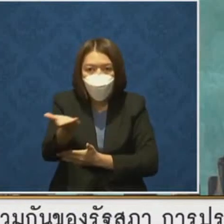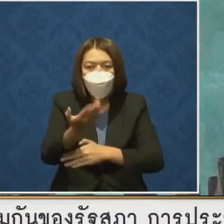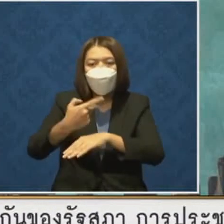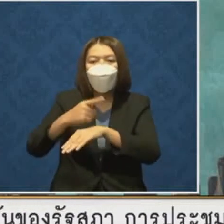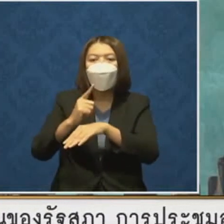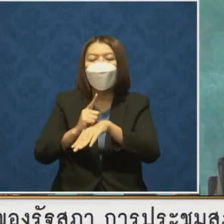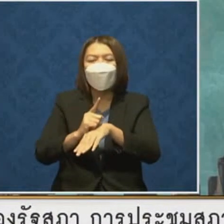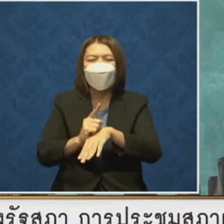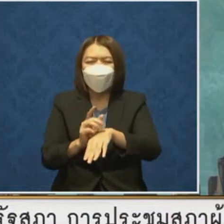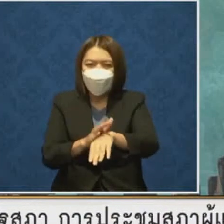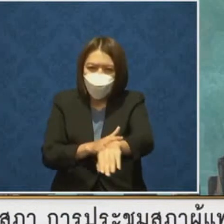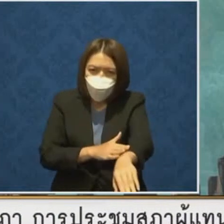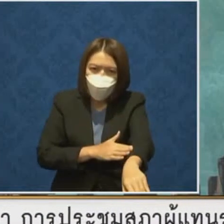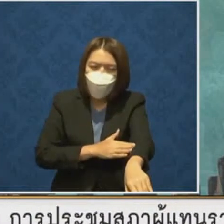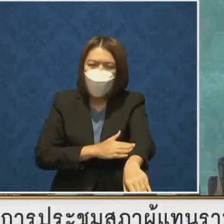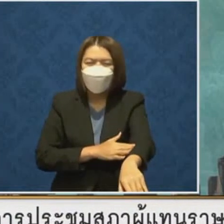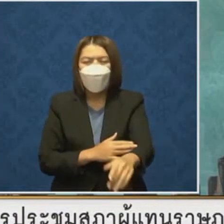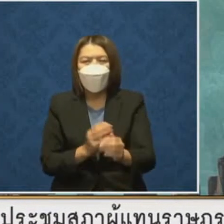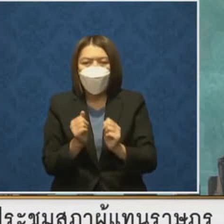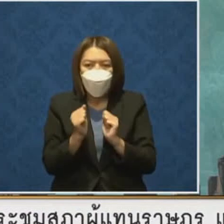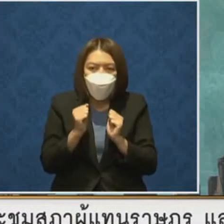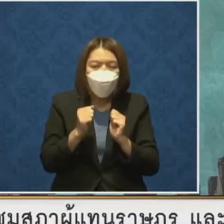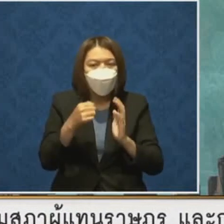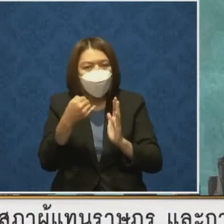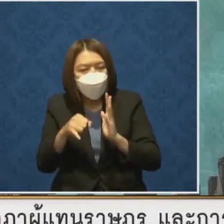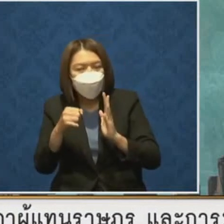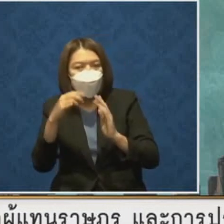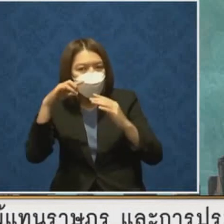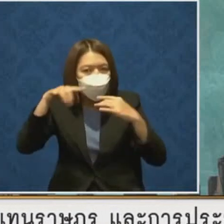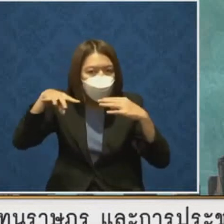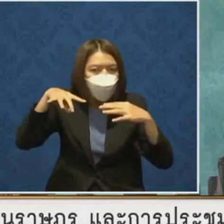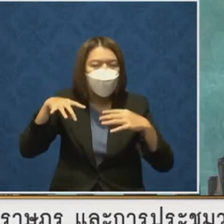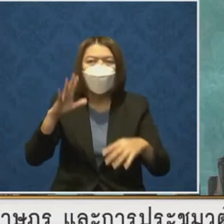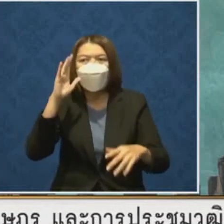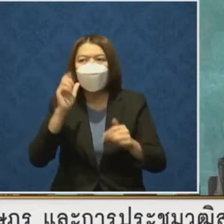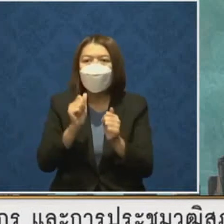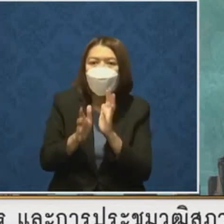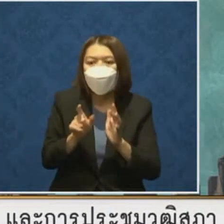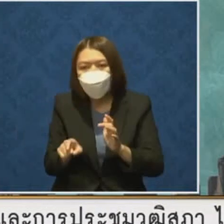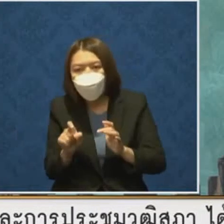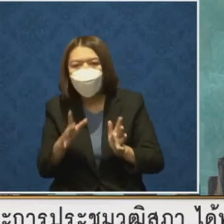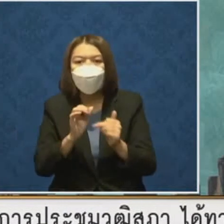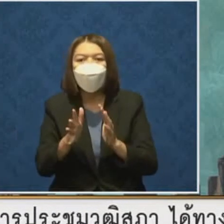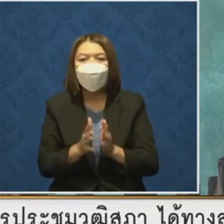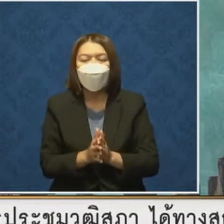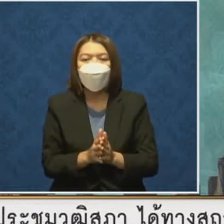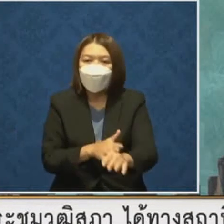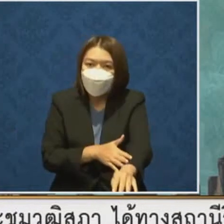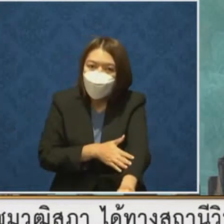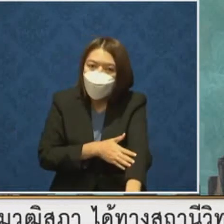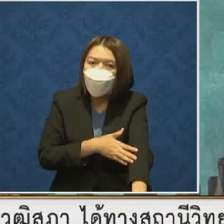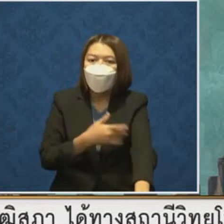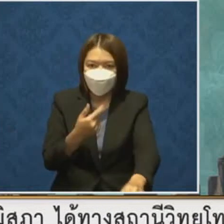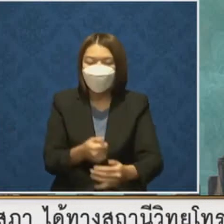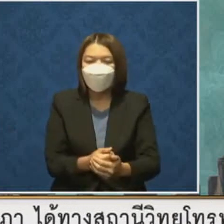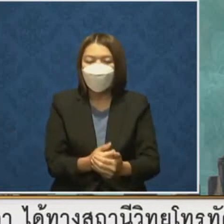ระบอบประชาธิปไตยการทำงานของระบอบสภาแน่นะชนะไงปีนี้ไม่ได้บวยไง เมื่อถามถึงพวกมาหลัก